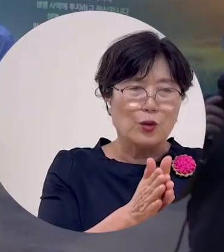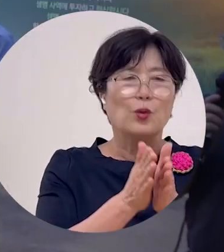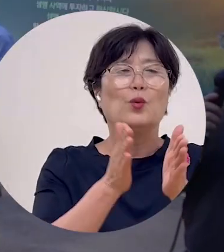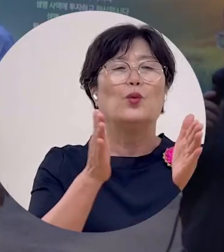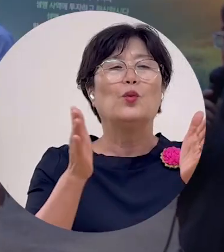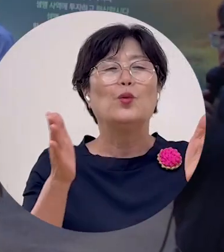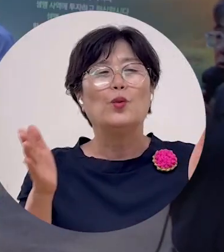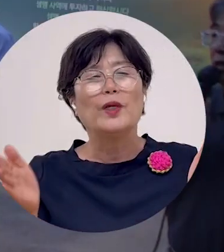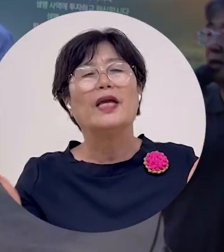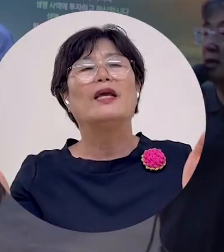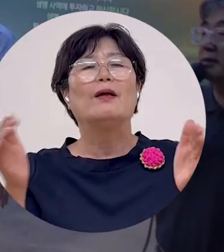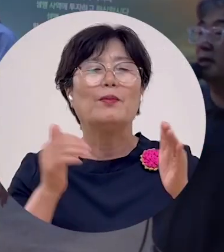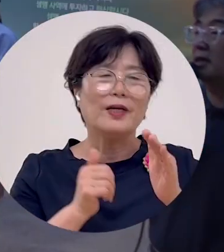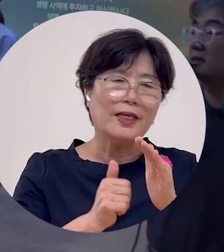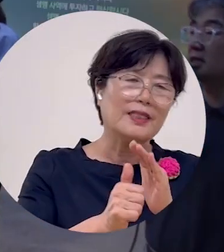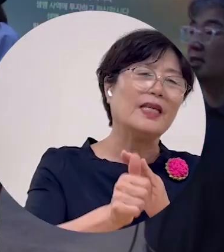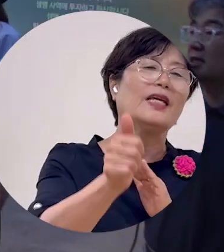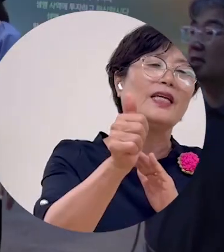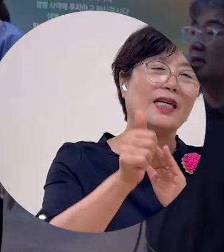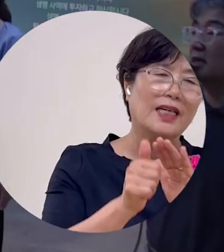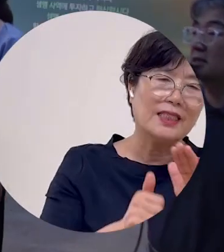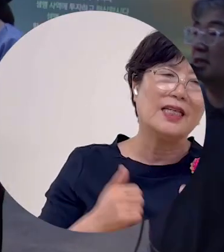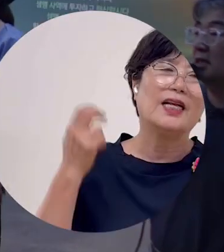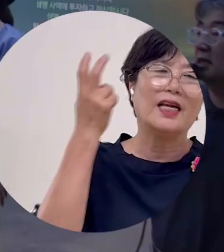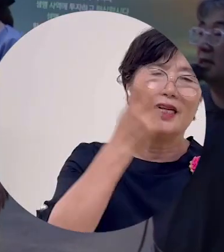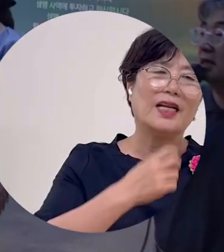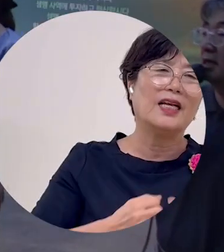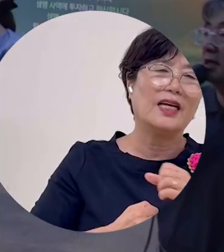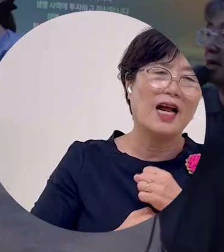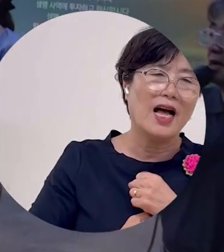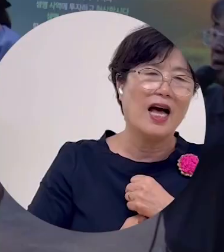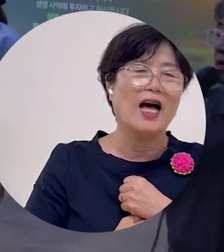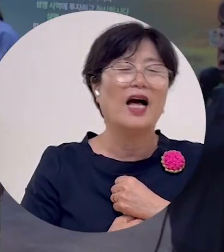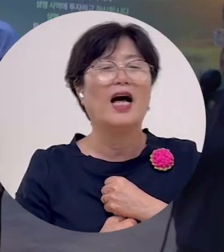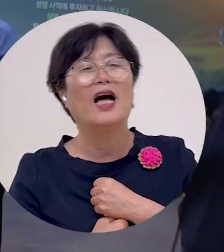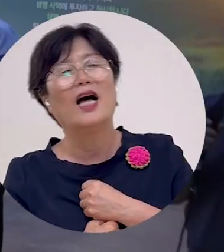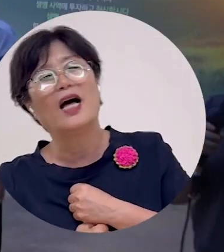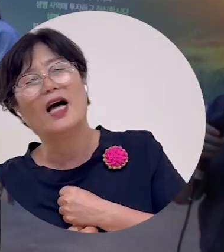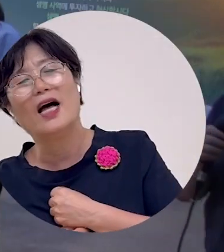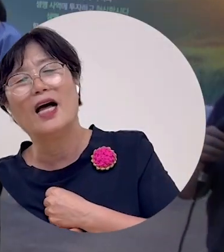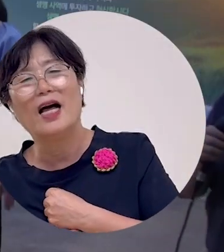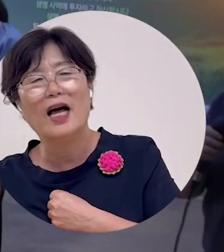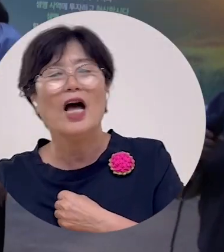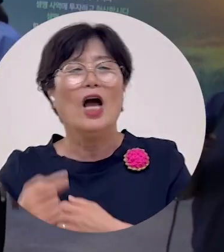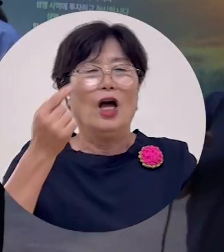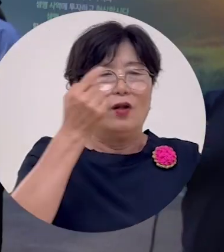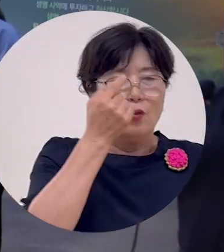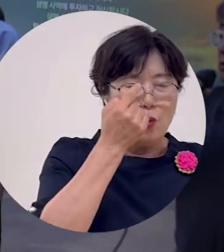너의 출입을 지키시리라.